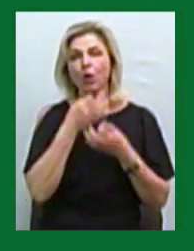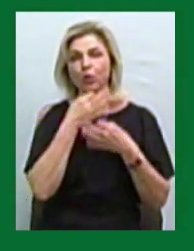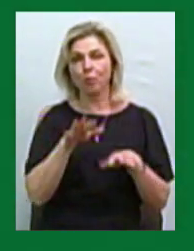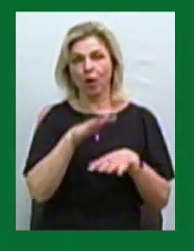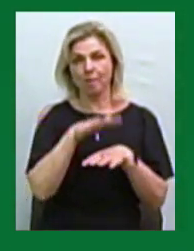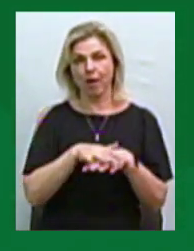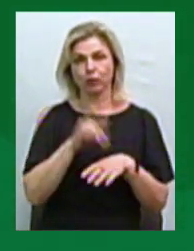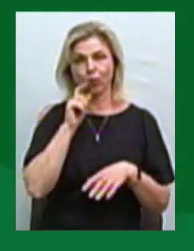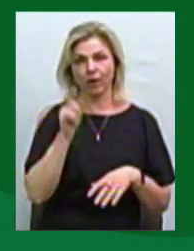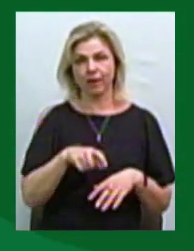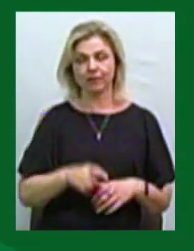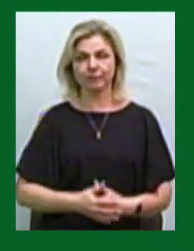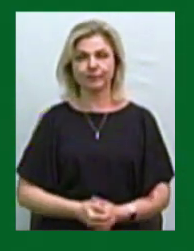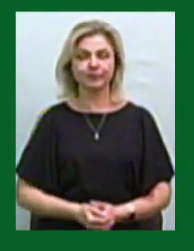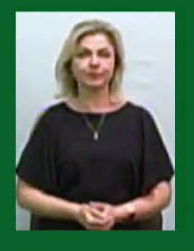банк України.